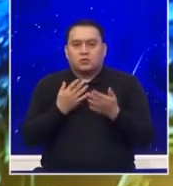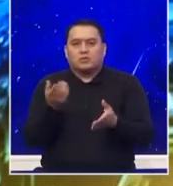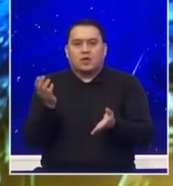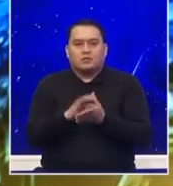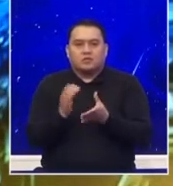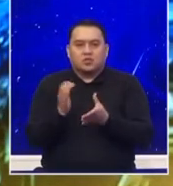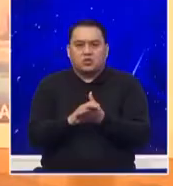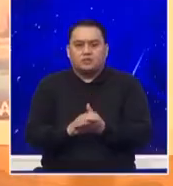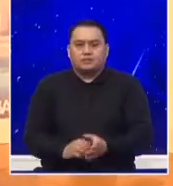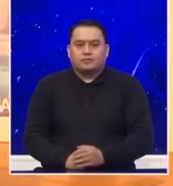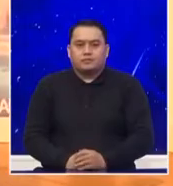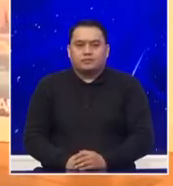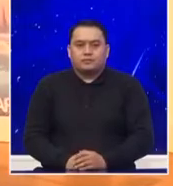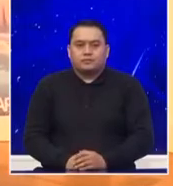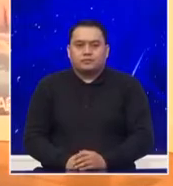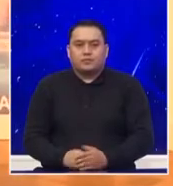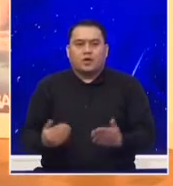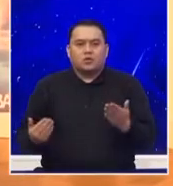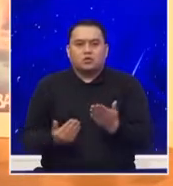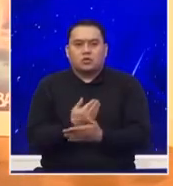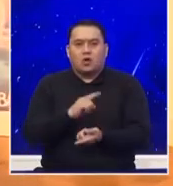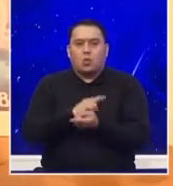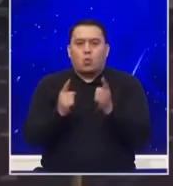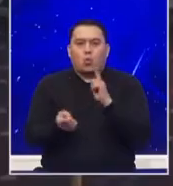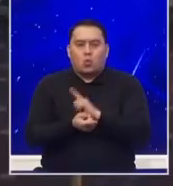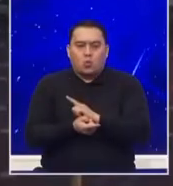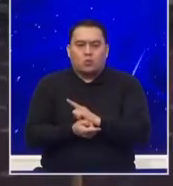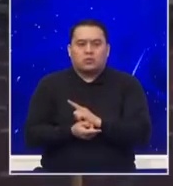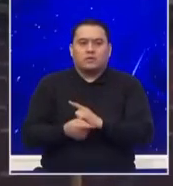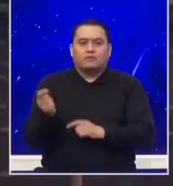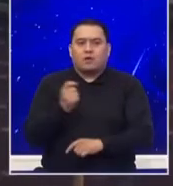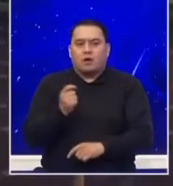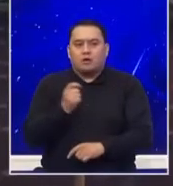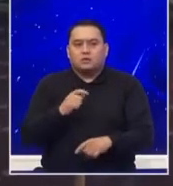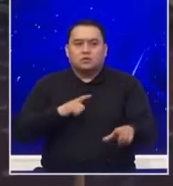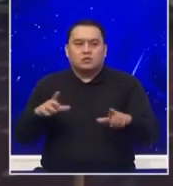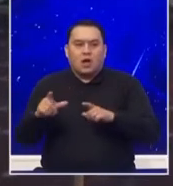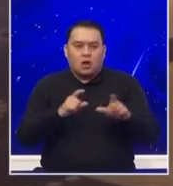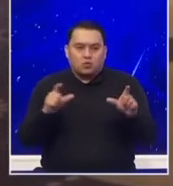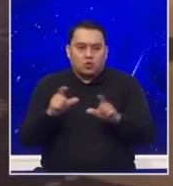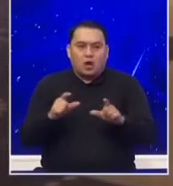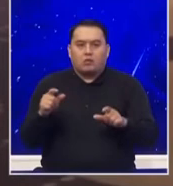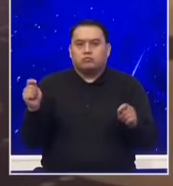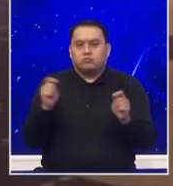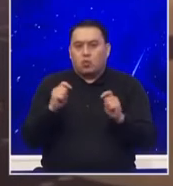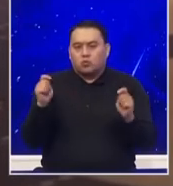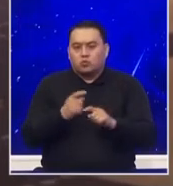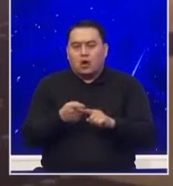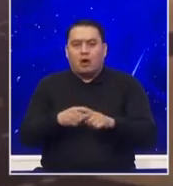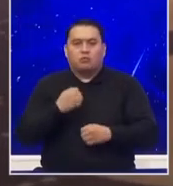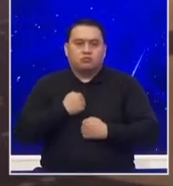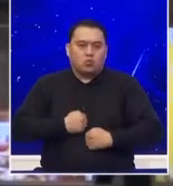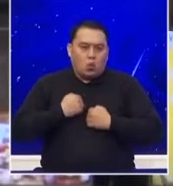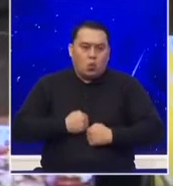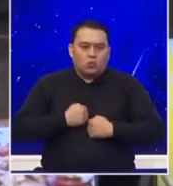таныстырды. Жаңа қаулыдағы өзгерістерге сәйкес демалыс күндері сауда үйлері, қоғамдық моншалар, фитнес орталықтар, мәдени